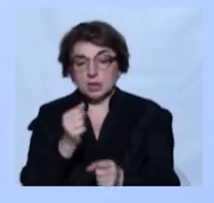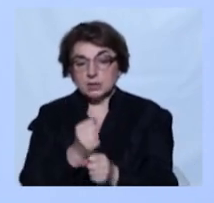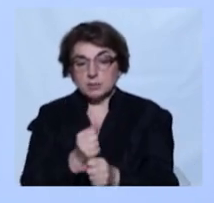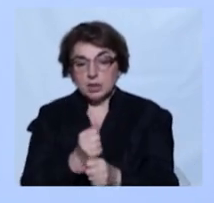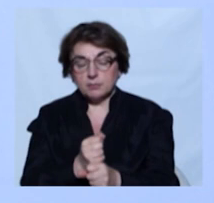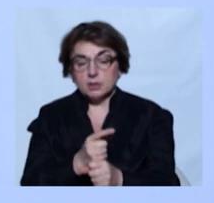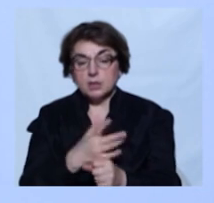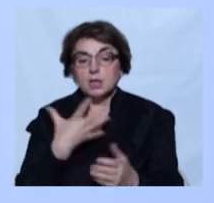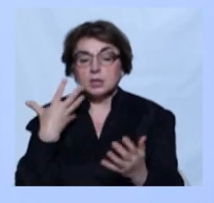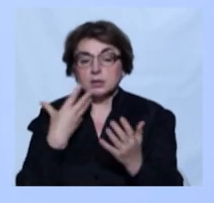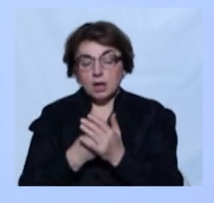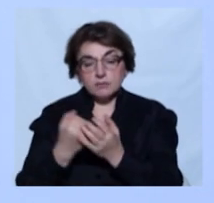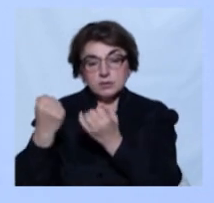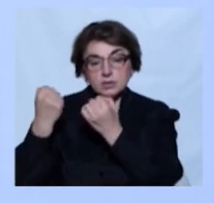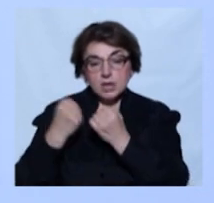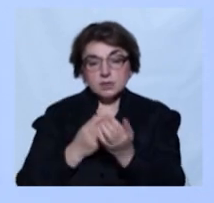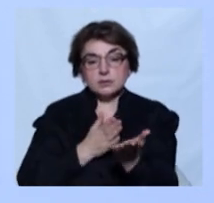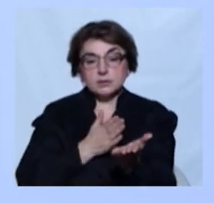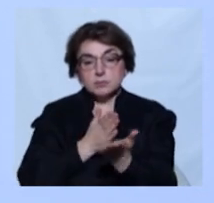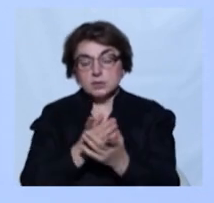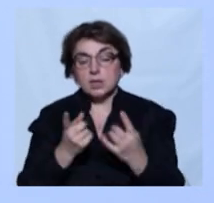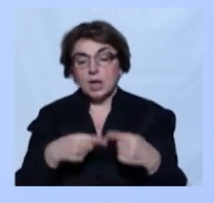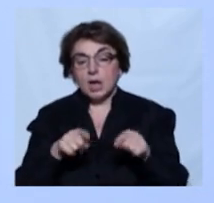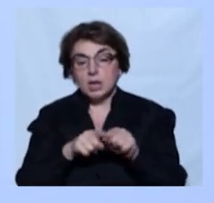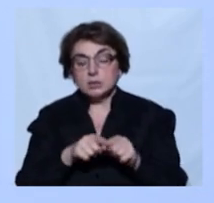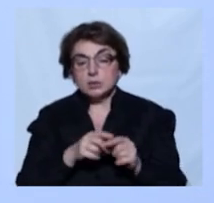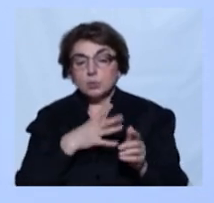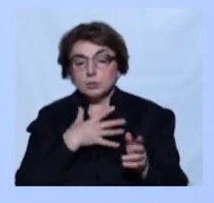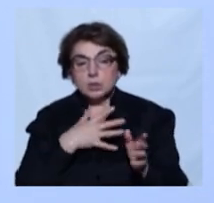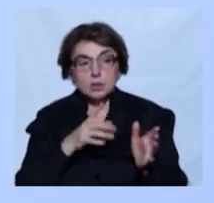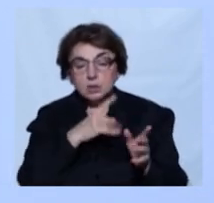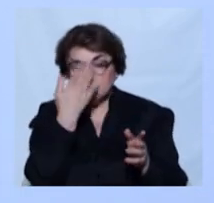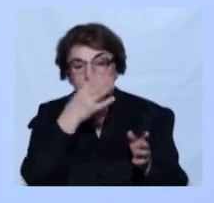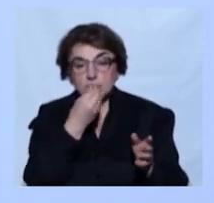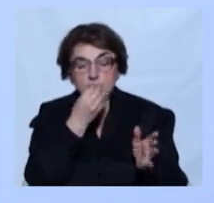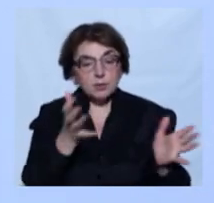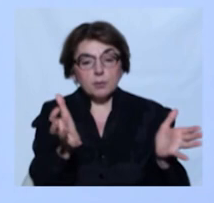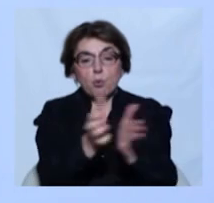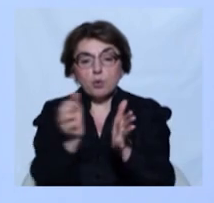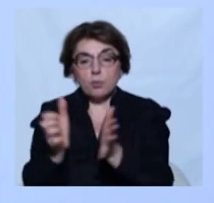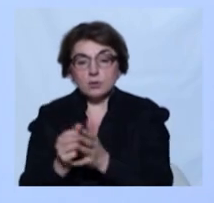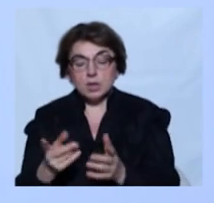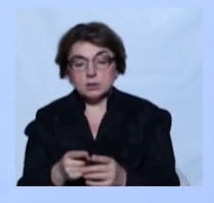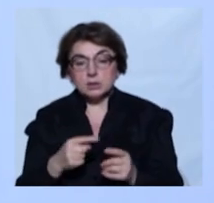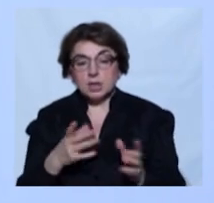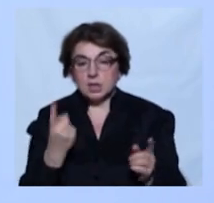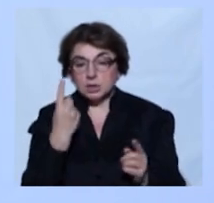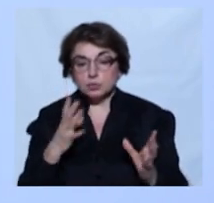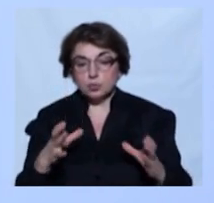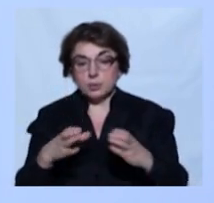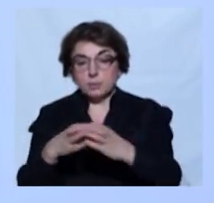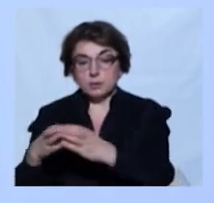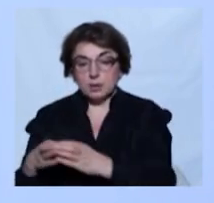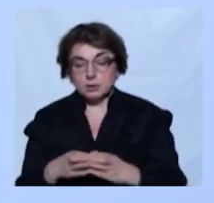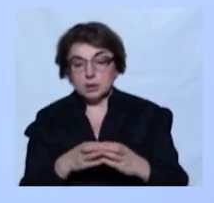ამას, თავდაცვის მიზნით და ასევე ნადირობისთვის ერთიანდებიან ისინი ერთ ჯგუფებად. ჩვენ